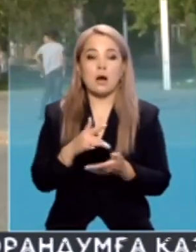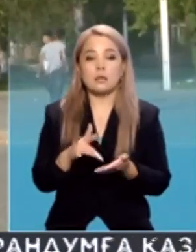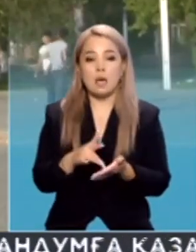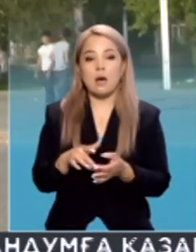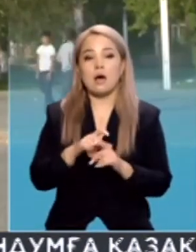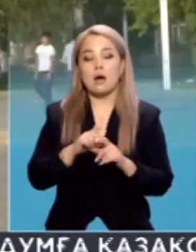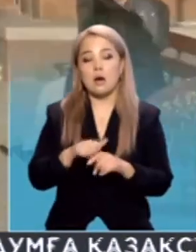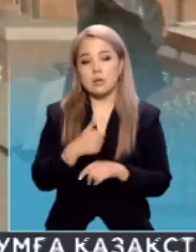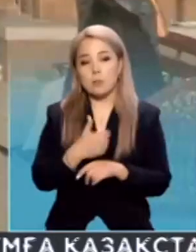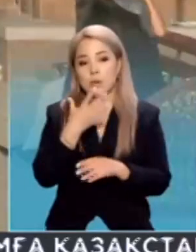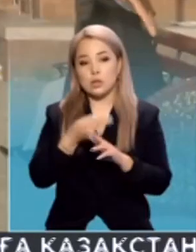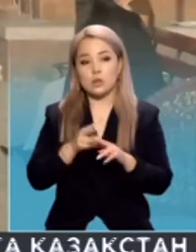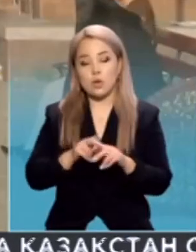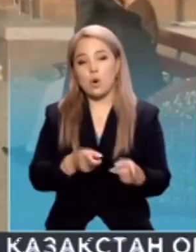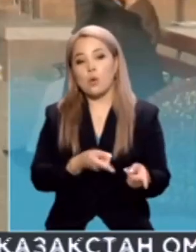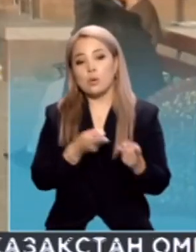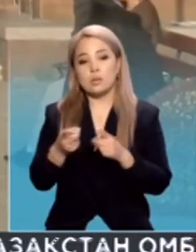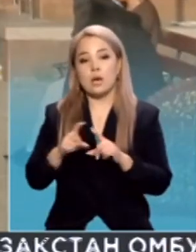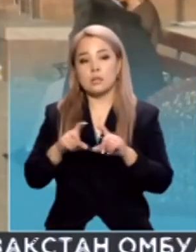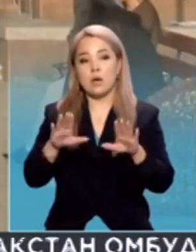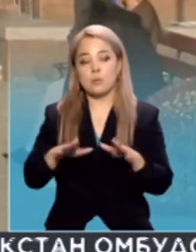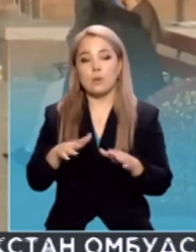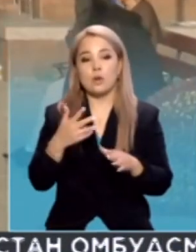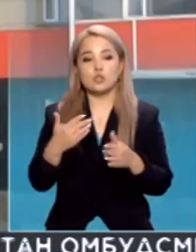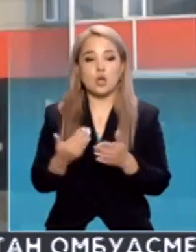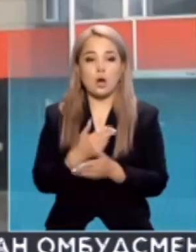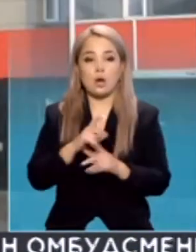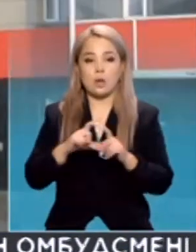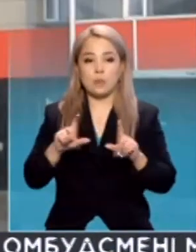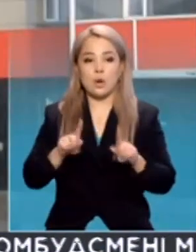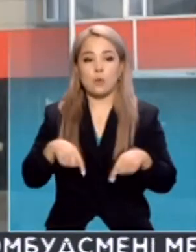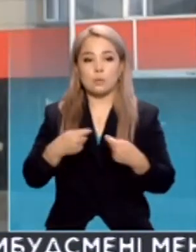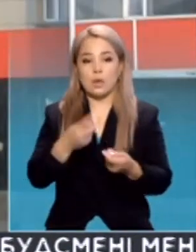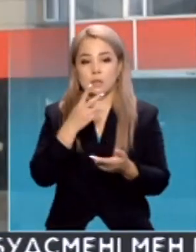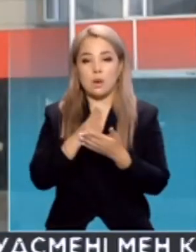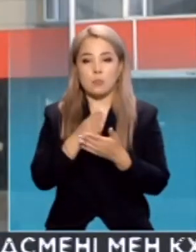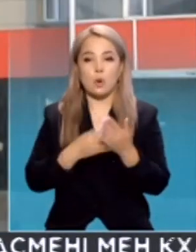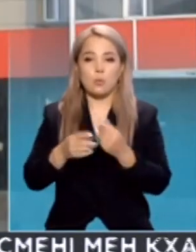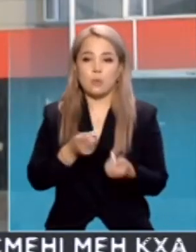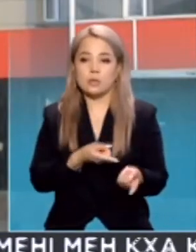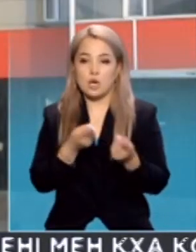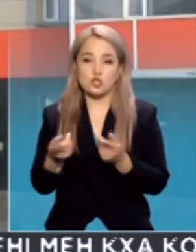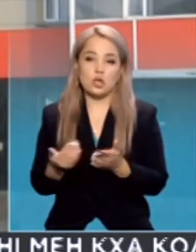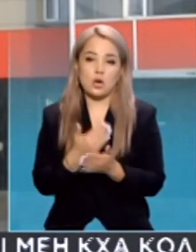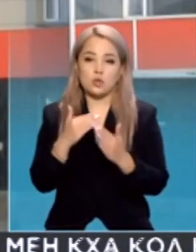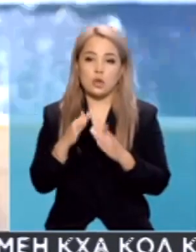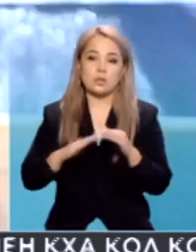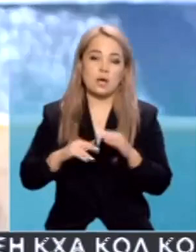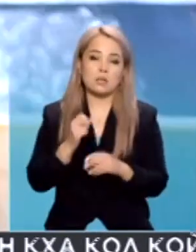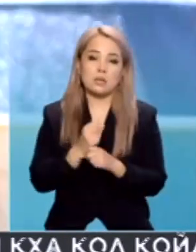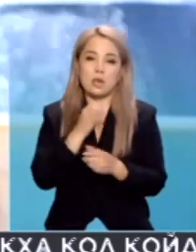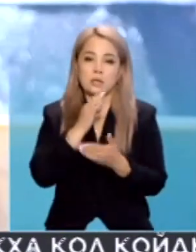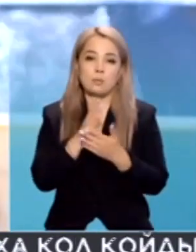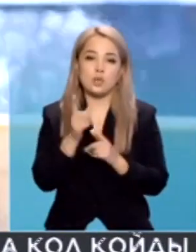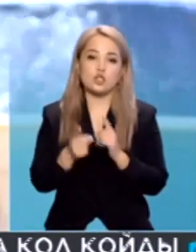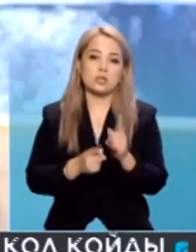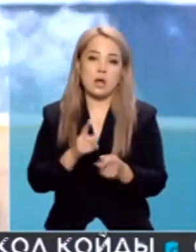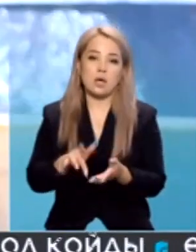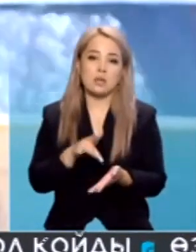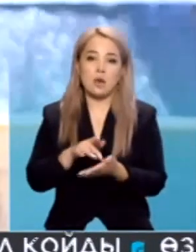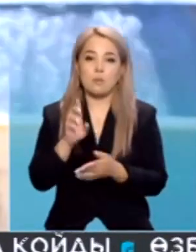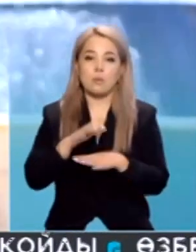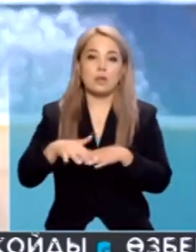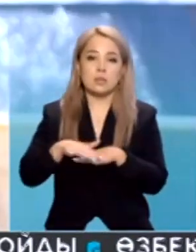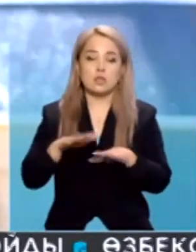әкімдігінің ғимаратына көшіп, алдағы 3 жылда жаңа ғимарат беріледі. Облыс орталығына қоныс аударып жатқандарға да жаңа үйлер салынады. Жезқазған қаласының жаңа